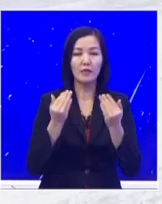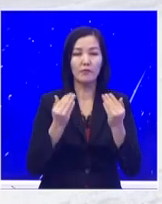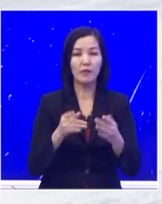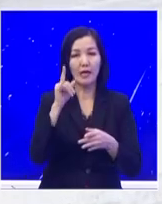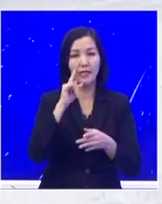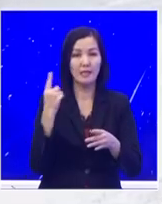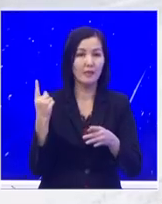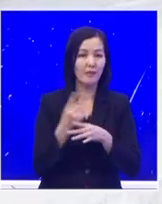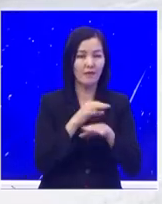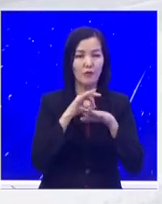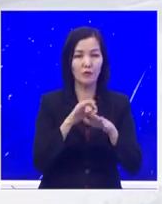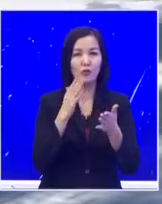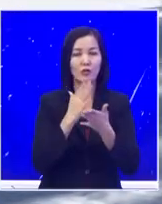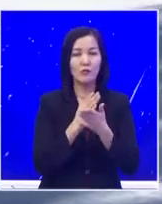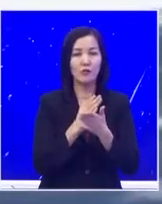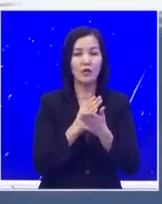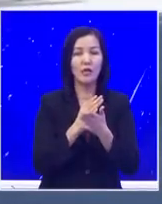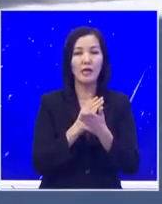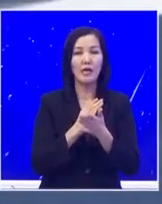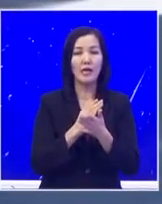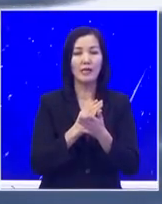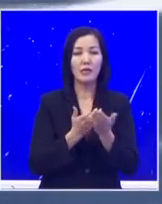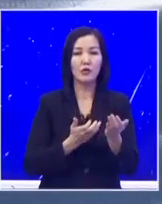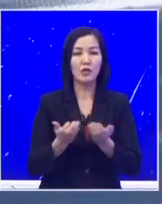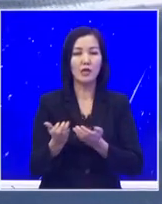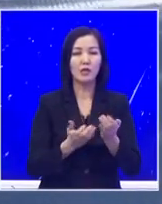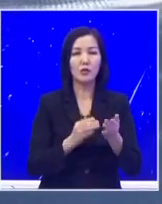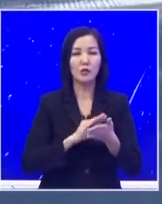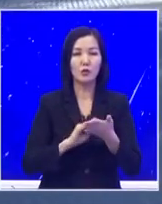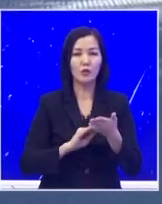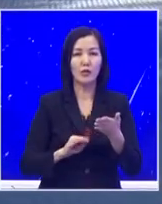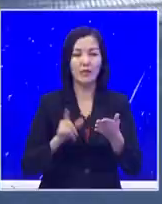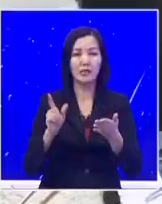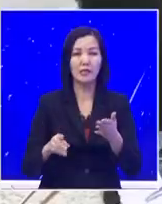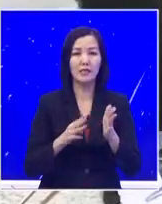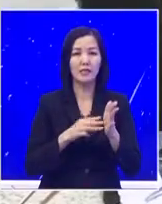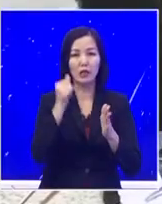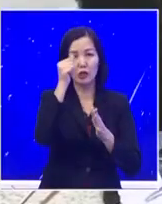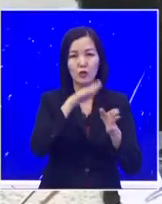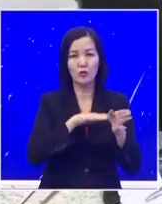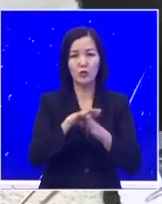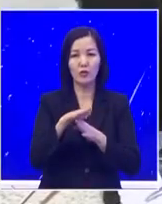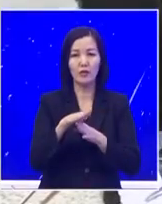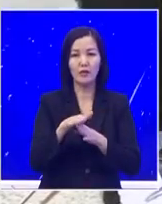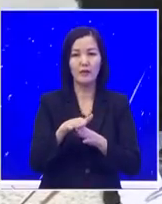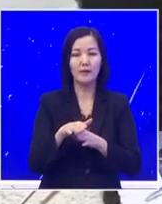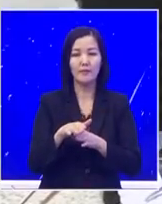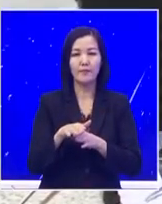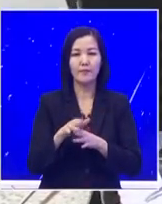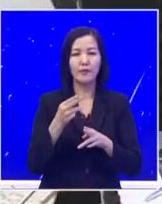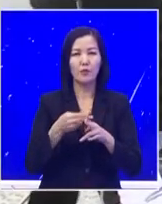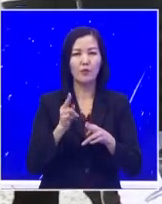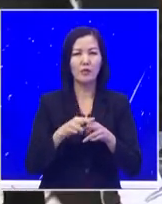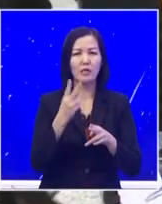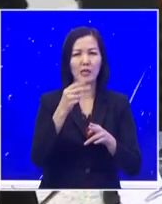Қазақстанда алғаш рет ұйымдастырылды. Айта кетейік, елдегі шаңғышы журналистер клубына биыл 8 жыл. Бұнда бізде осыдан бір 2